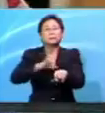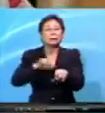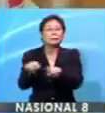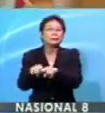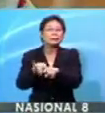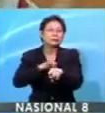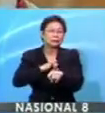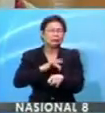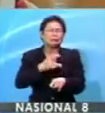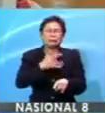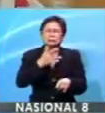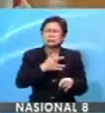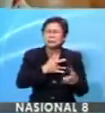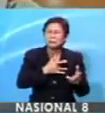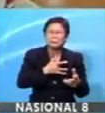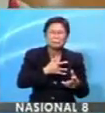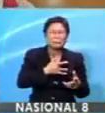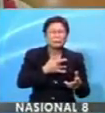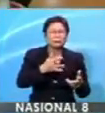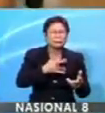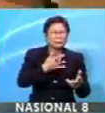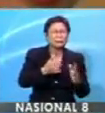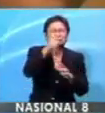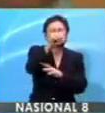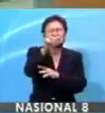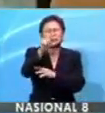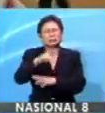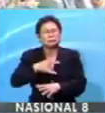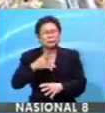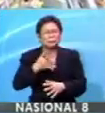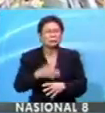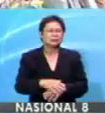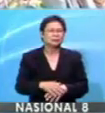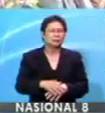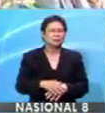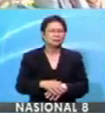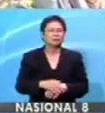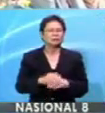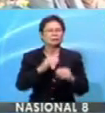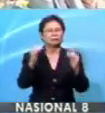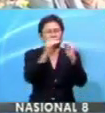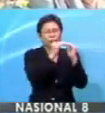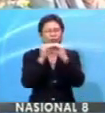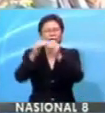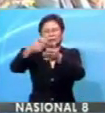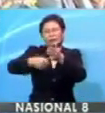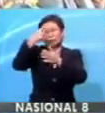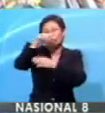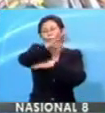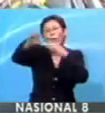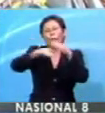dah terasalah dia punya bahang di tu tu kan I think it is a very fair ta for the